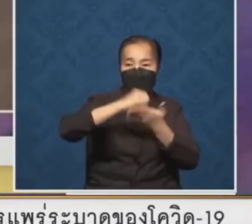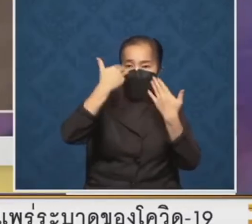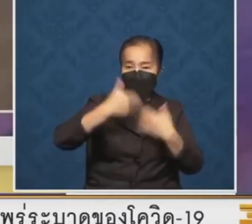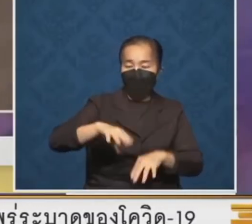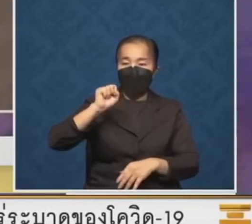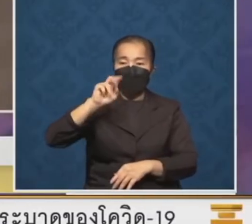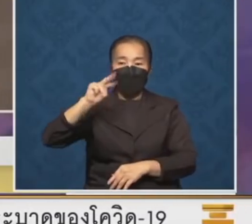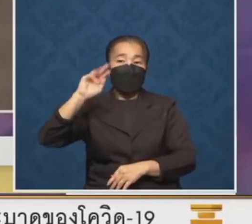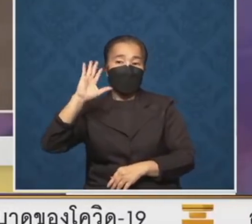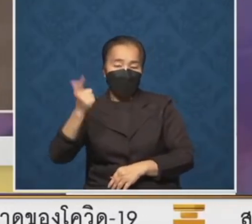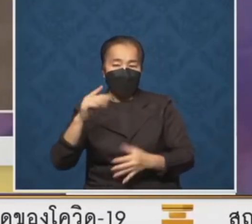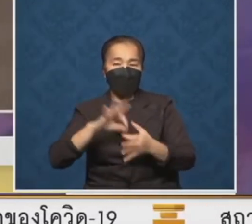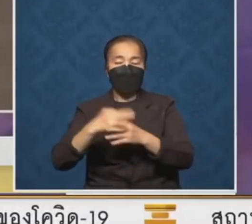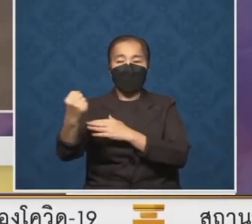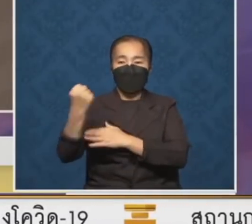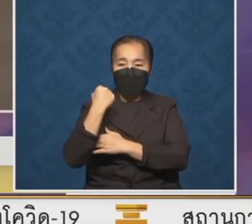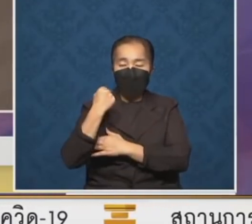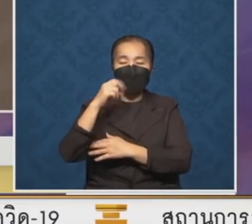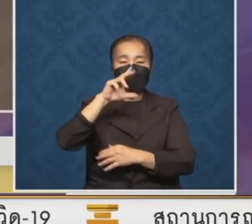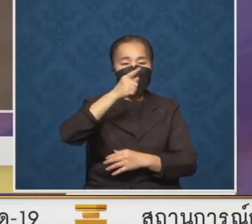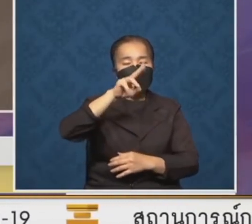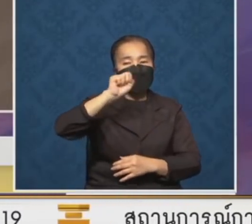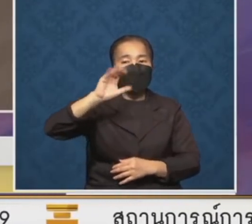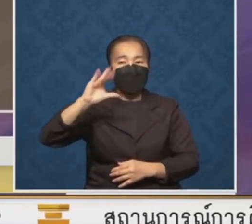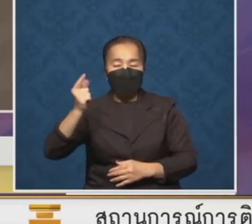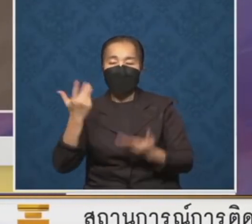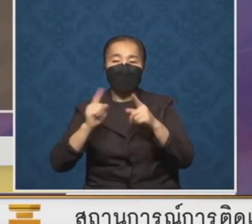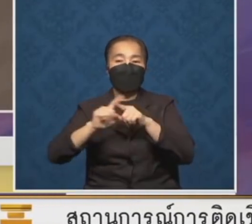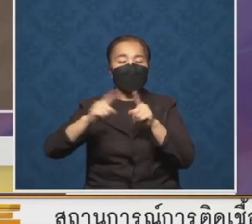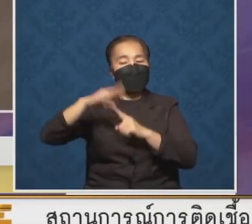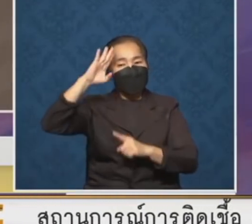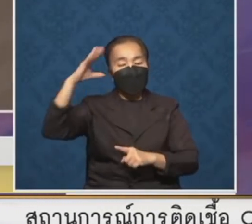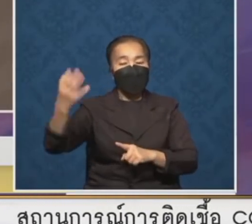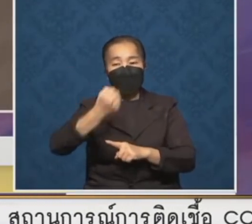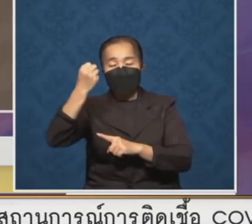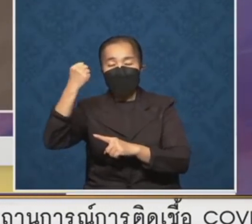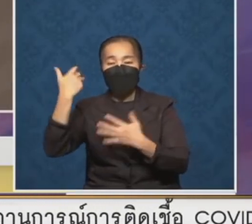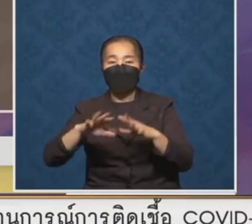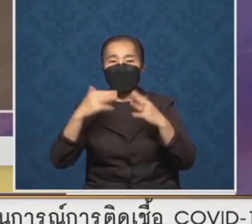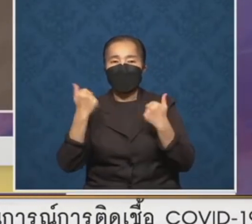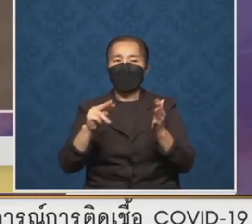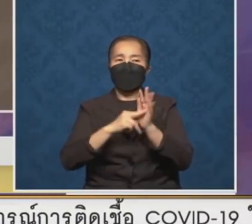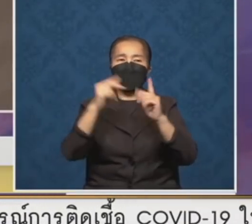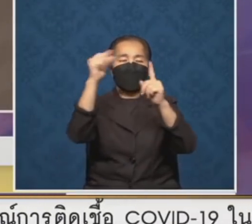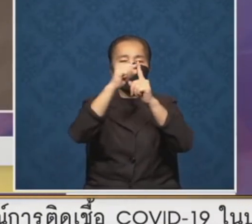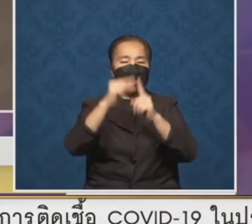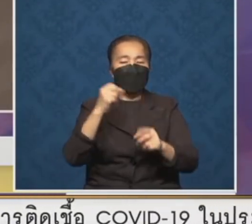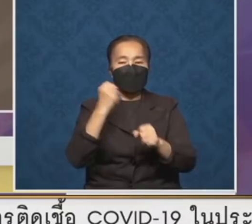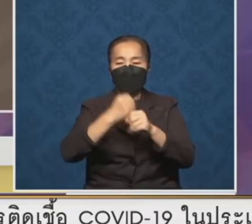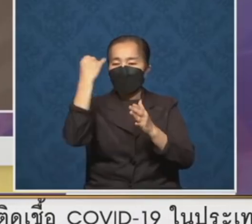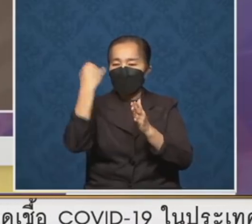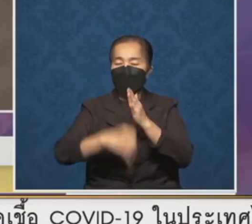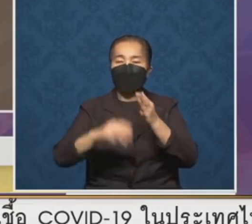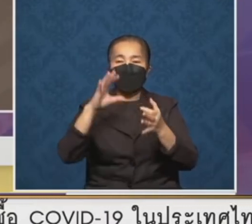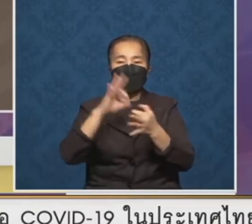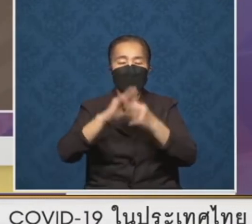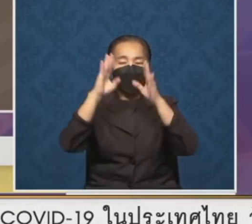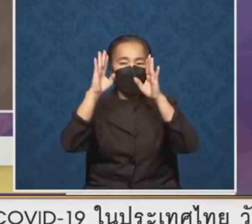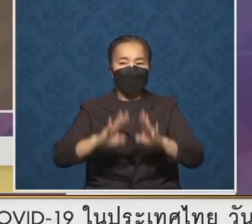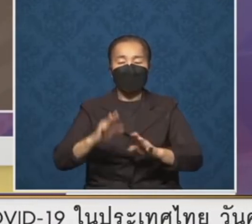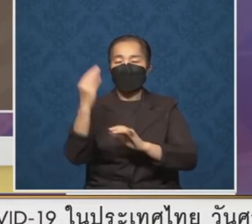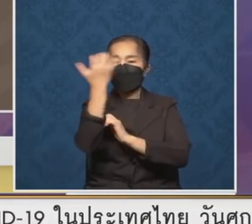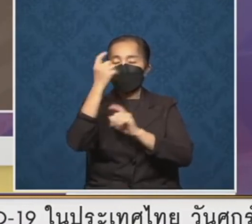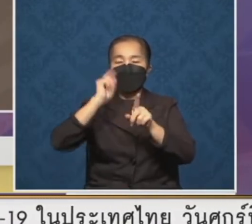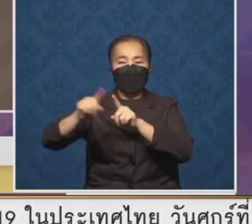ที่มาจากการยึดอำนาจทั้งสองยุคเนี่ยนะครับมันก็มีปัญหาในตัวเองเรื่องการนิยามการกระทำผิดทางคอมพิวเตอร์ที่กว้างขวางจนเกิน